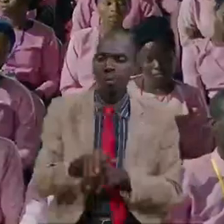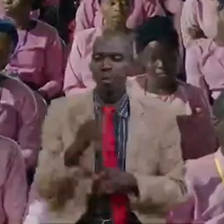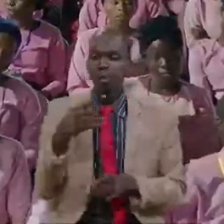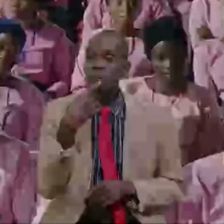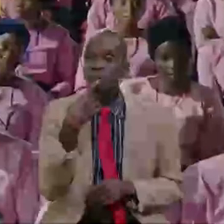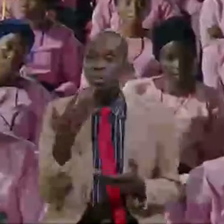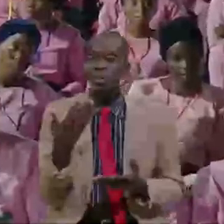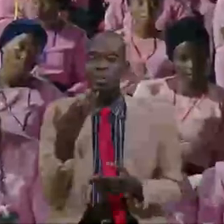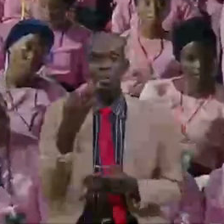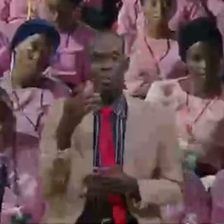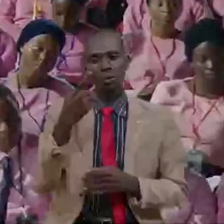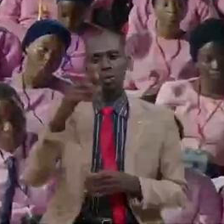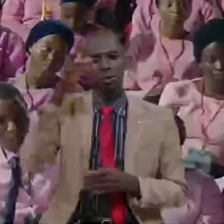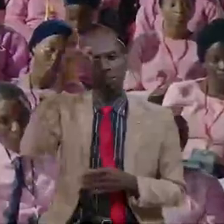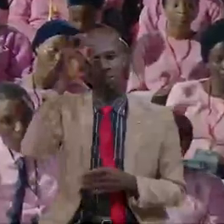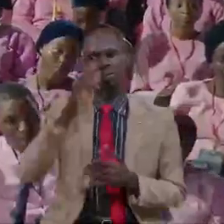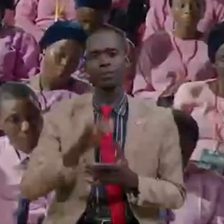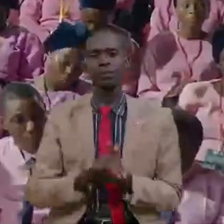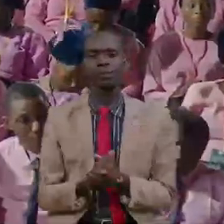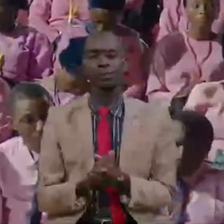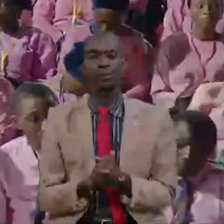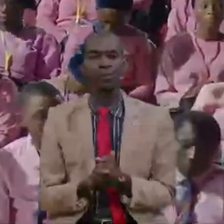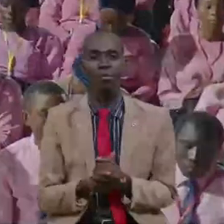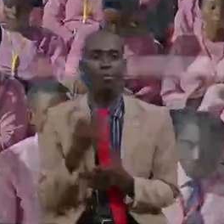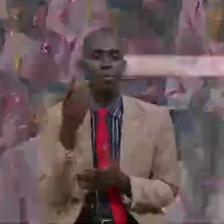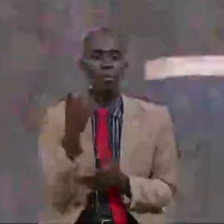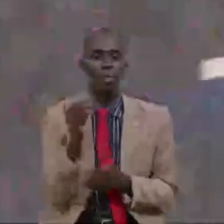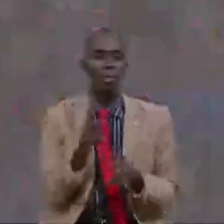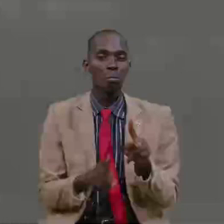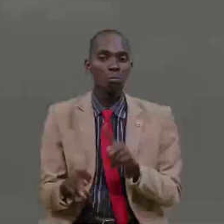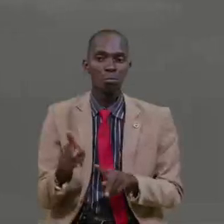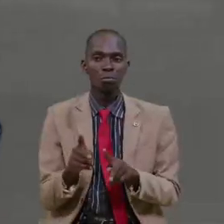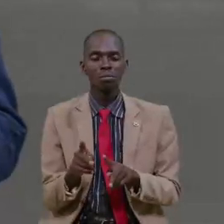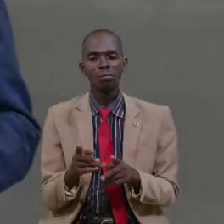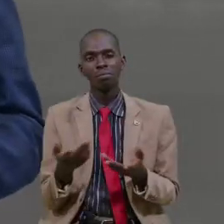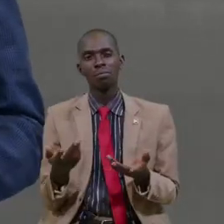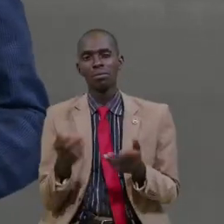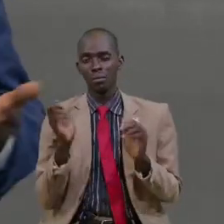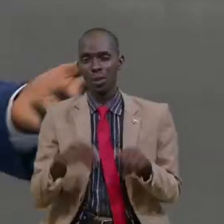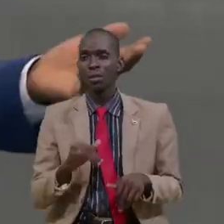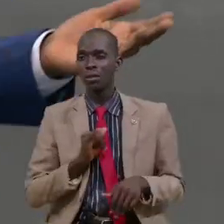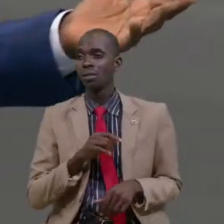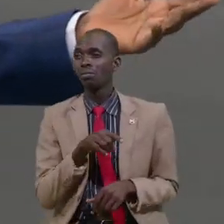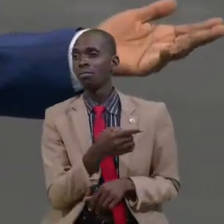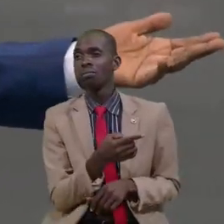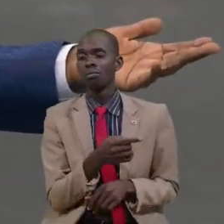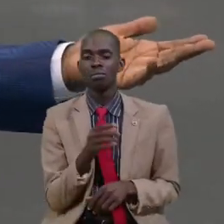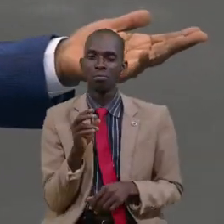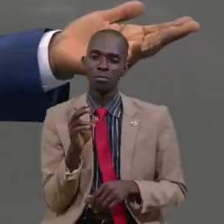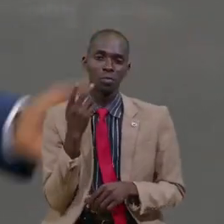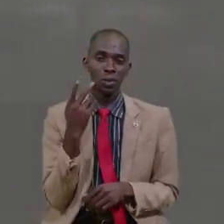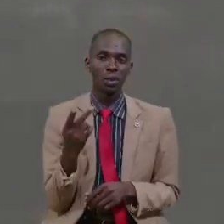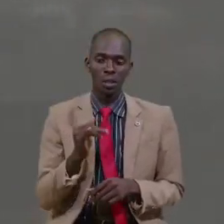Sous l'empire de qui? Vous savez? Bon, est-ce que je peux les condamner?